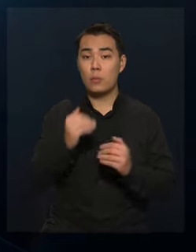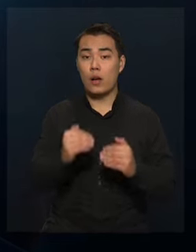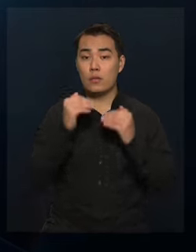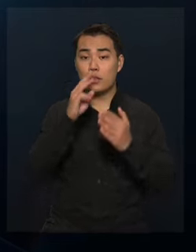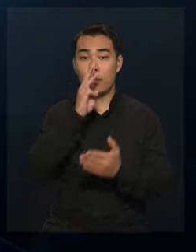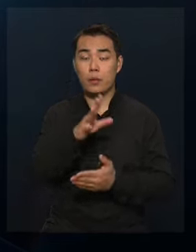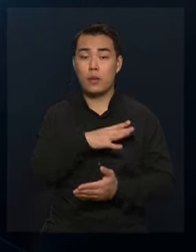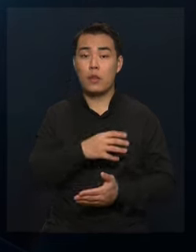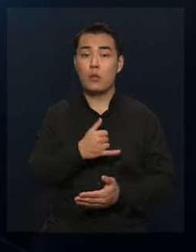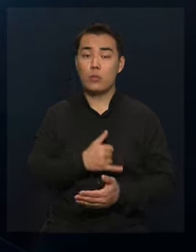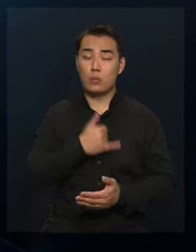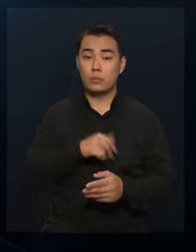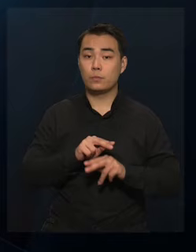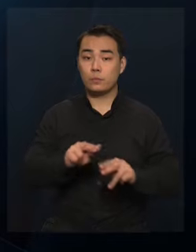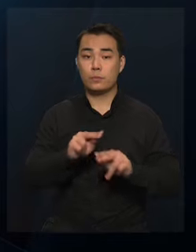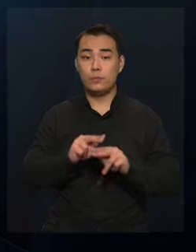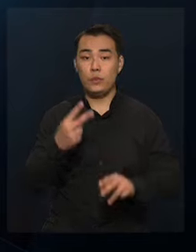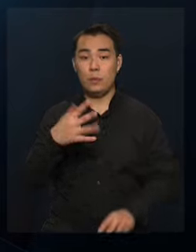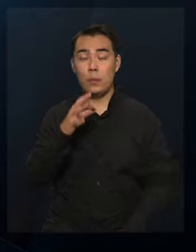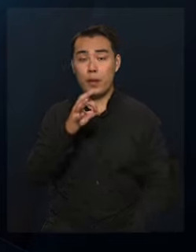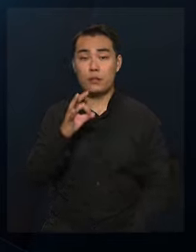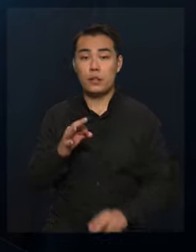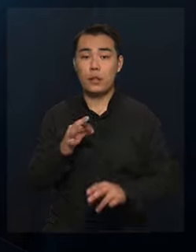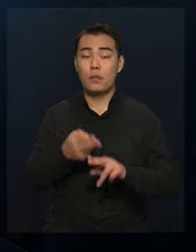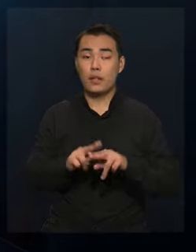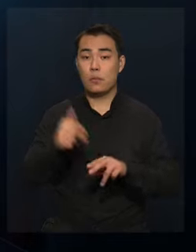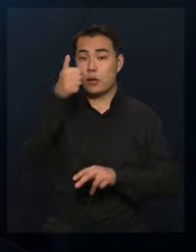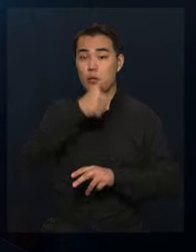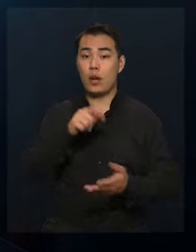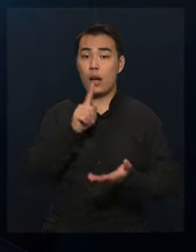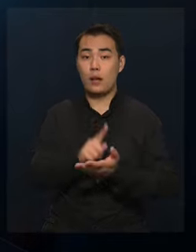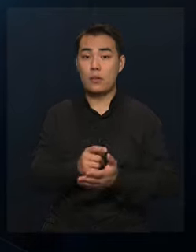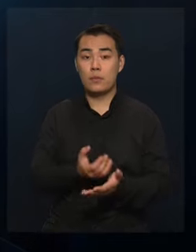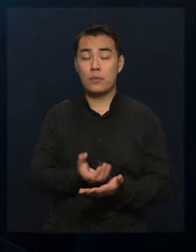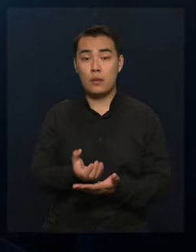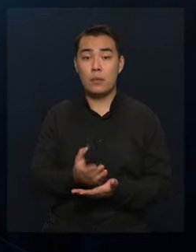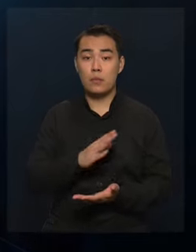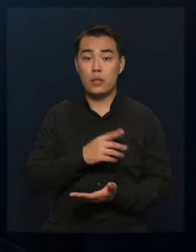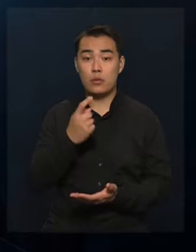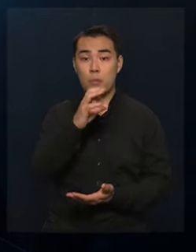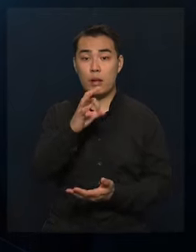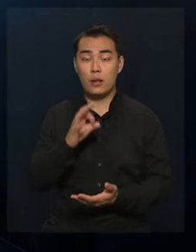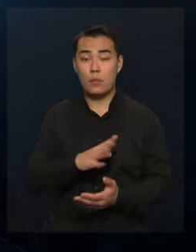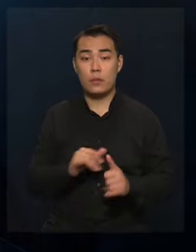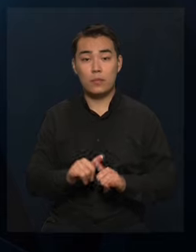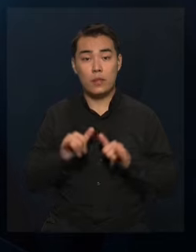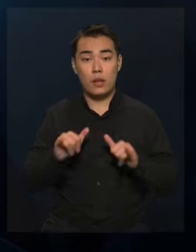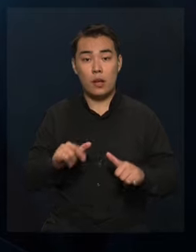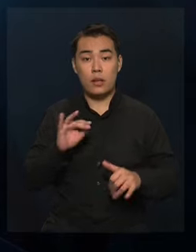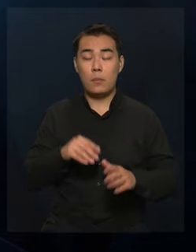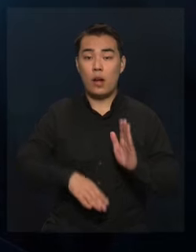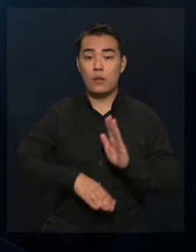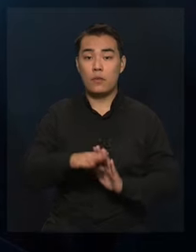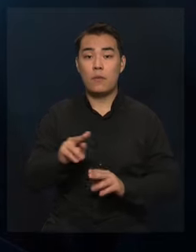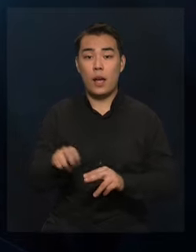зарплат педагогов на 25%. И уже в этом году их должностной оклад вырос на 100%. Коснулось повышение и